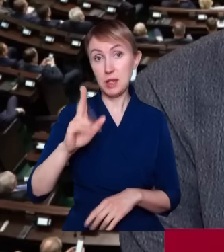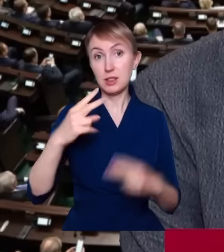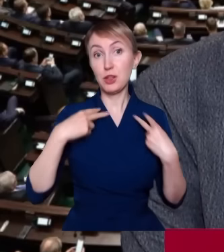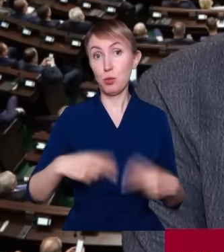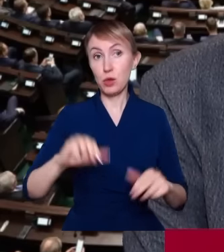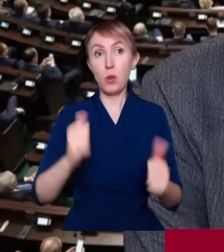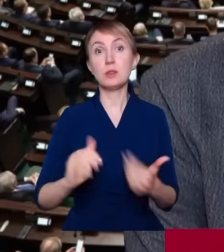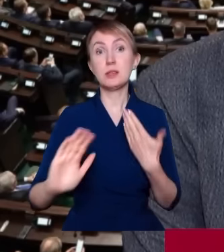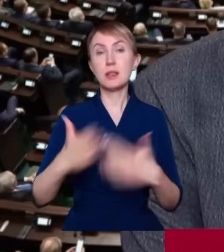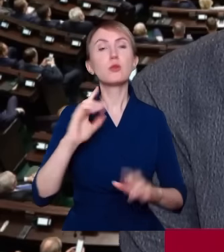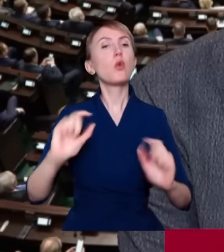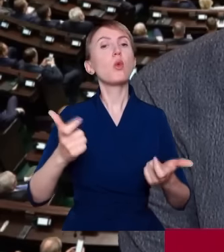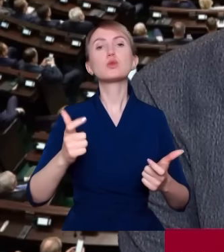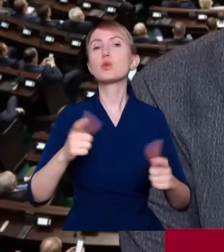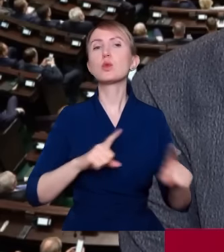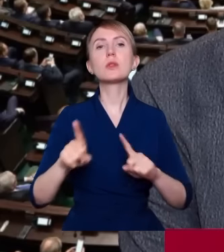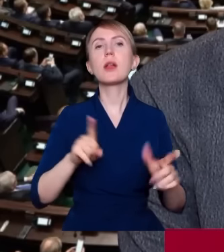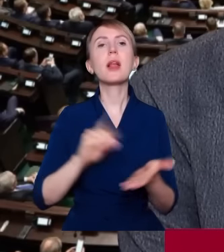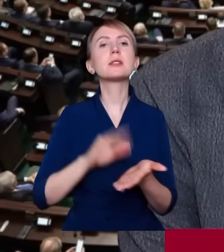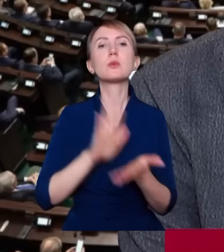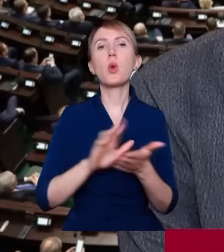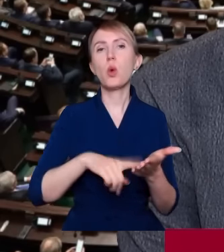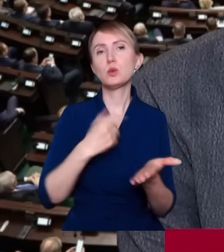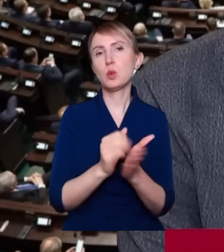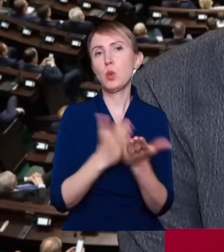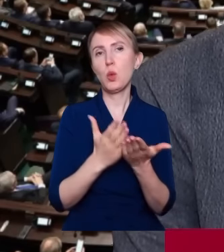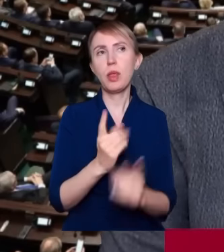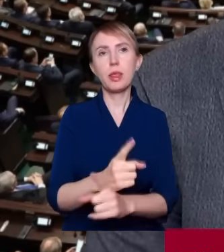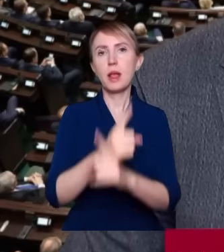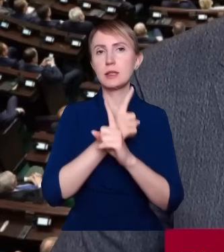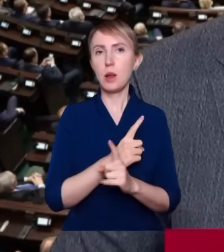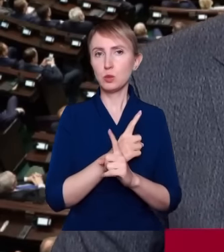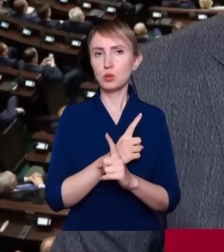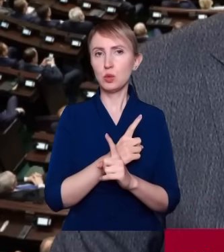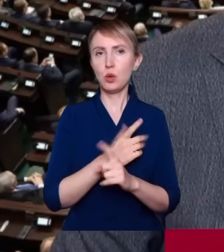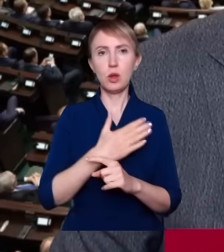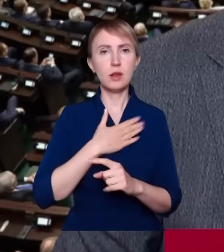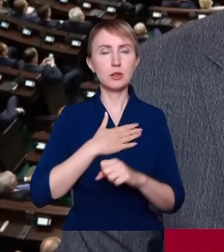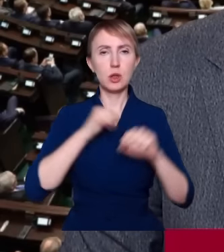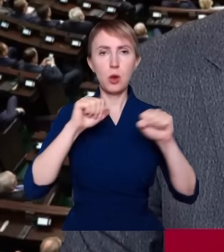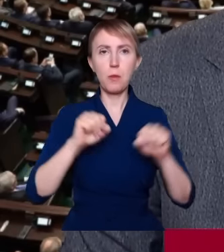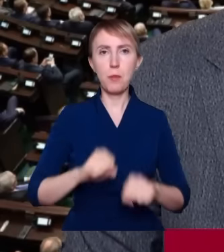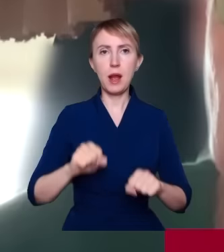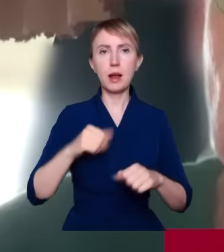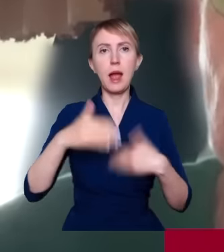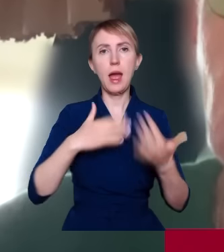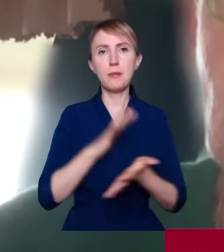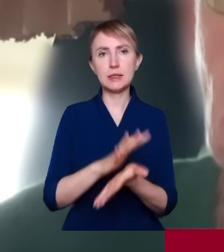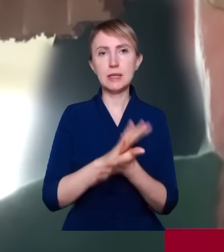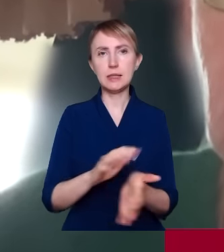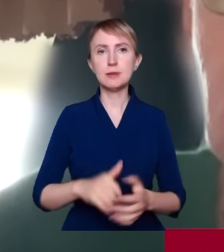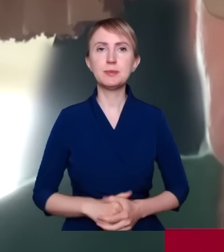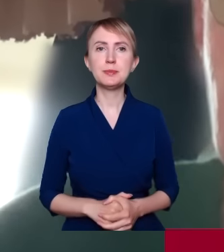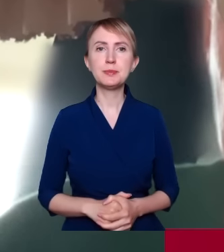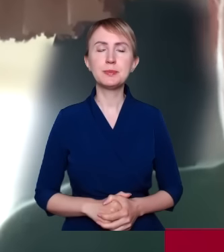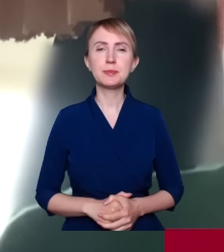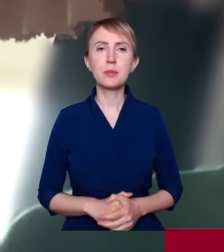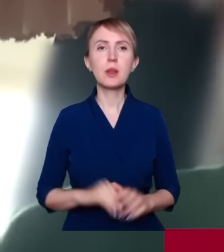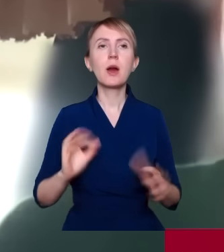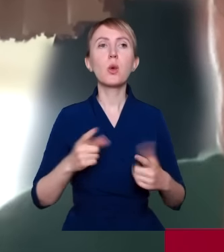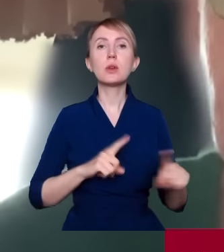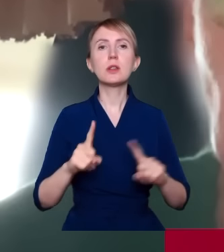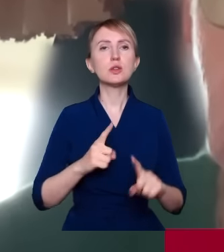oznacza dla zapisanej w Konstytucji niezależności naszego banku emisyjnego? To znaczy, że on przestaje być